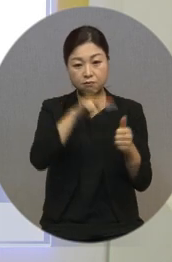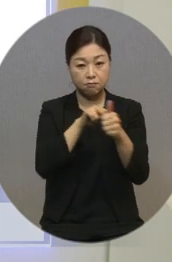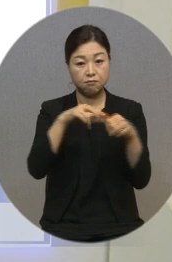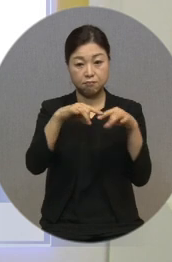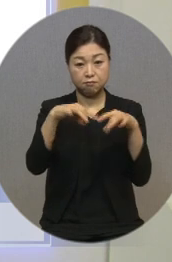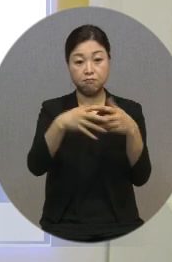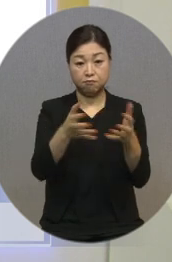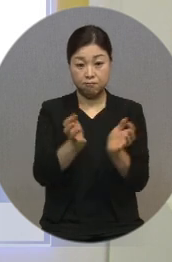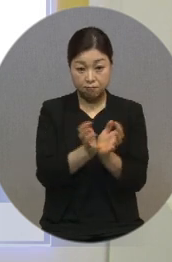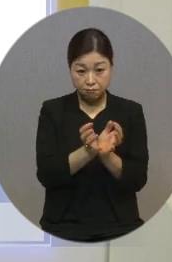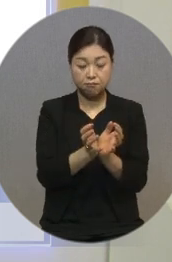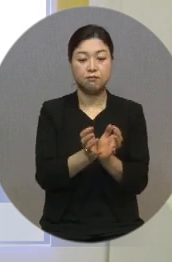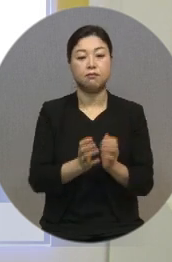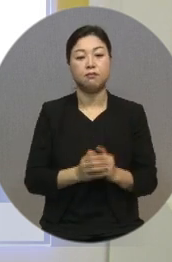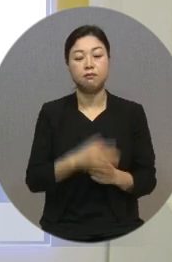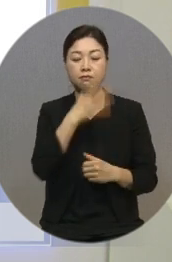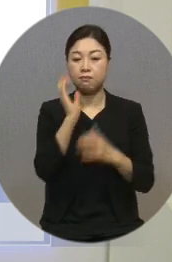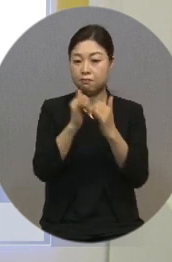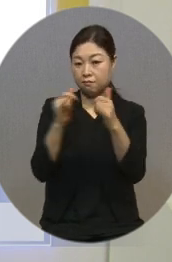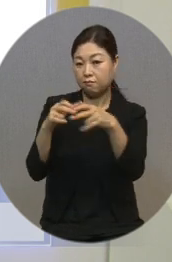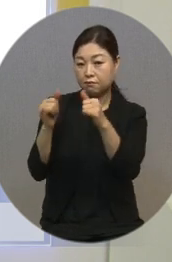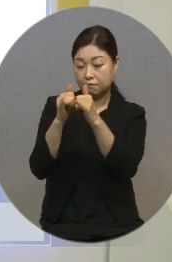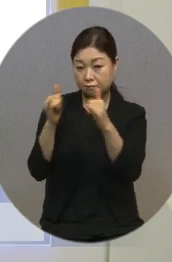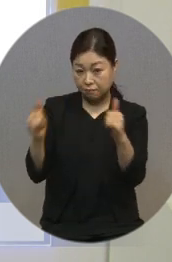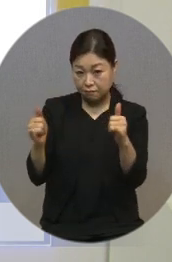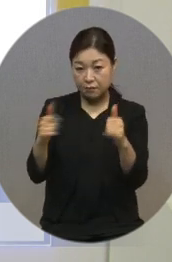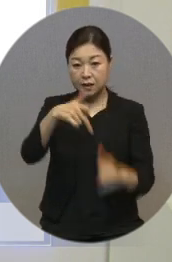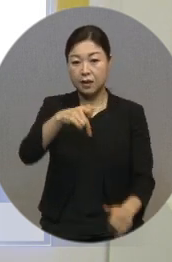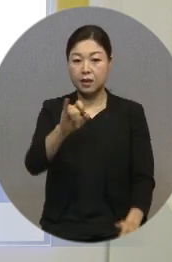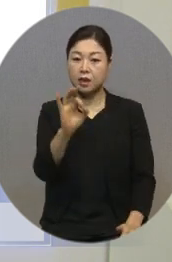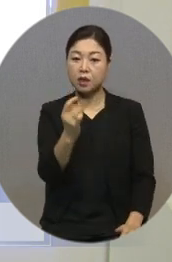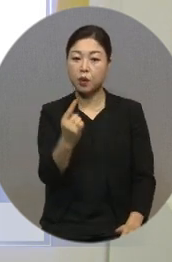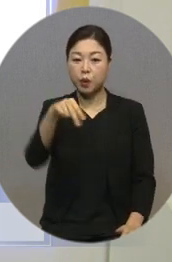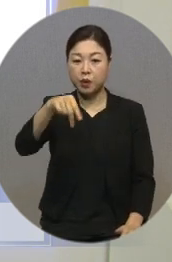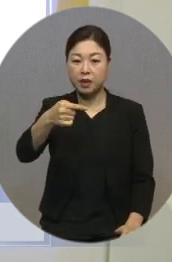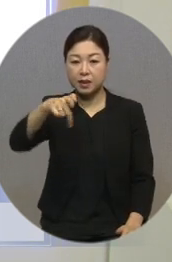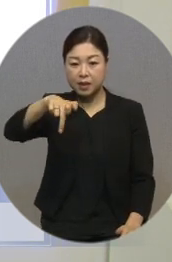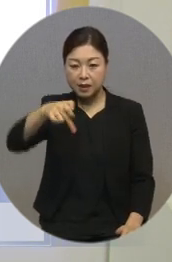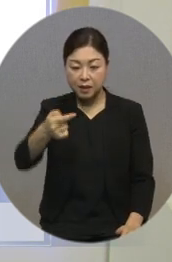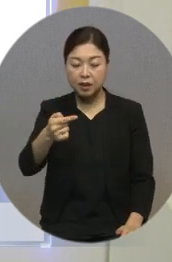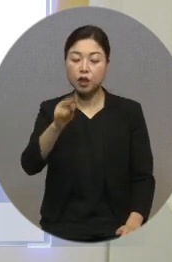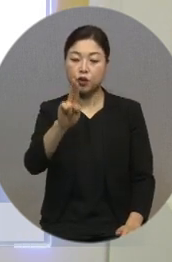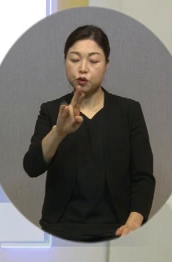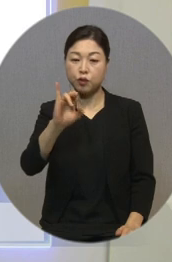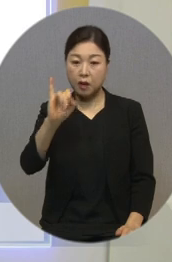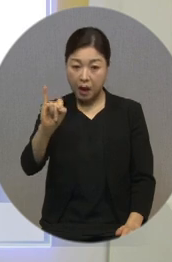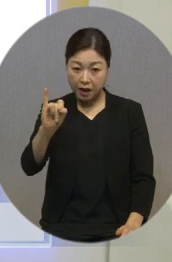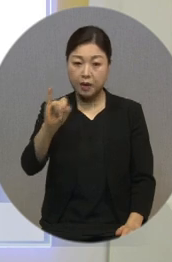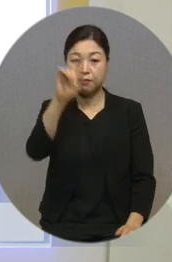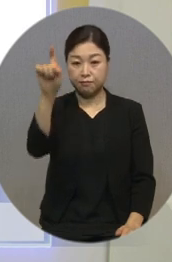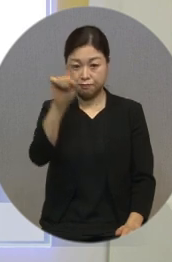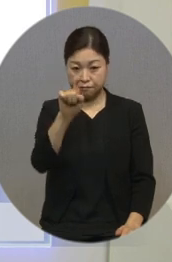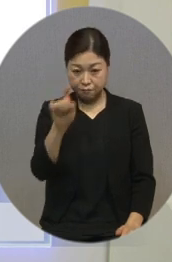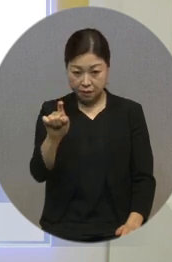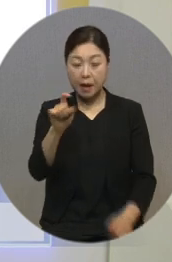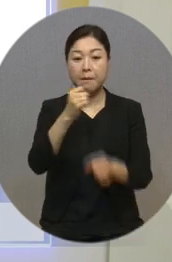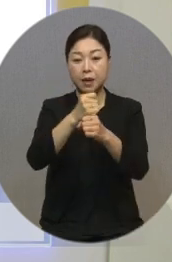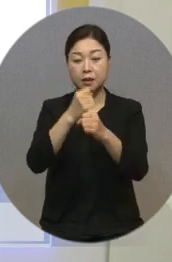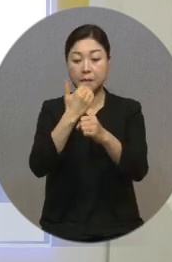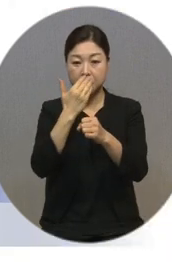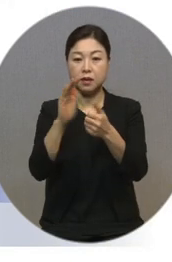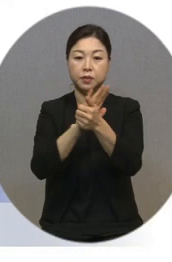정보통신부는 노인이나 장애인도 쉽게 키오스크 UI 플랫폼 서비스를 제작할 수 있는 서비스를